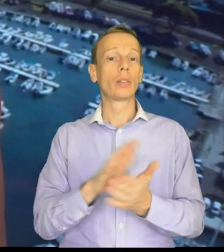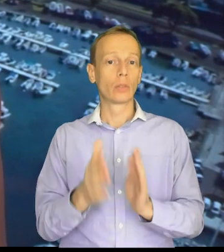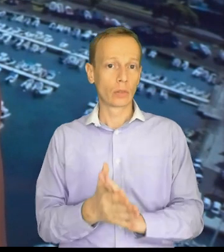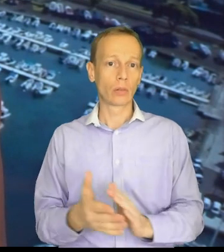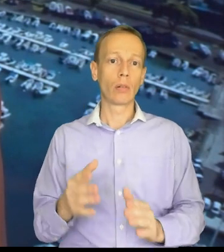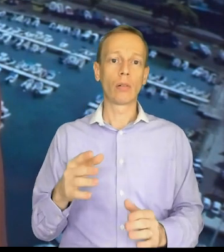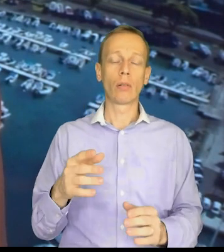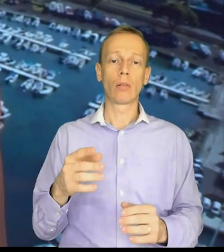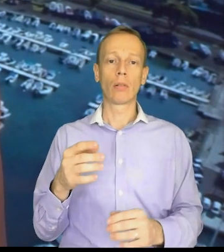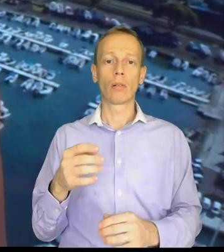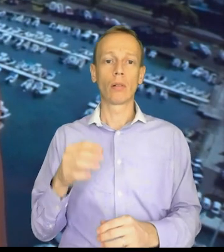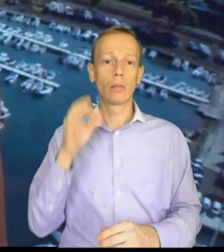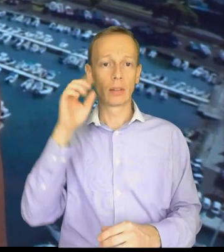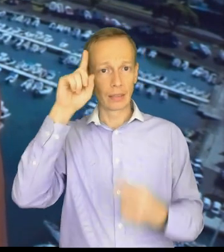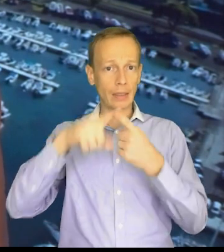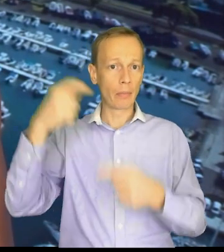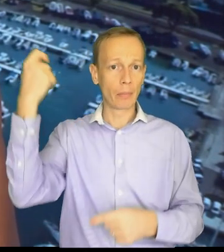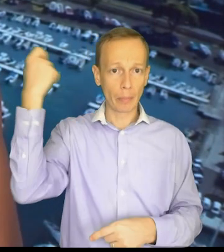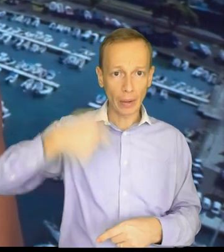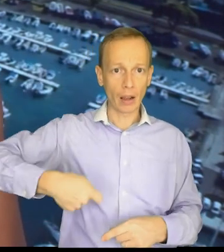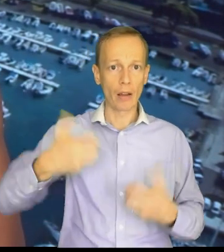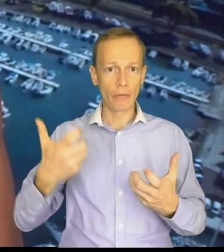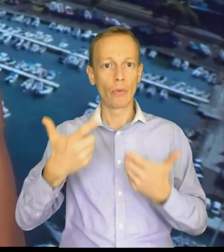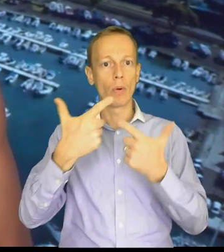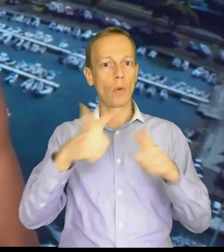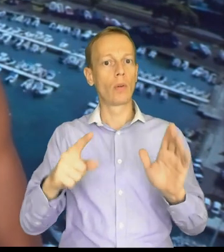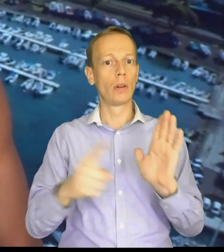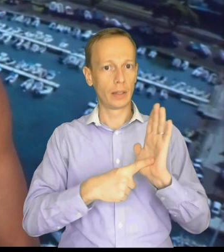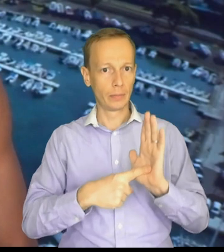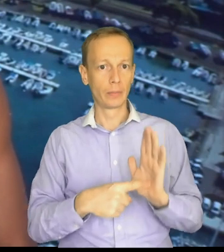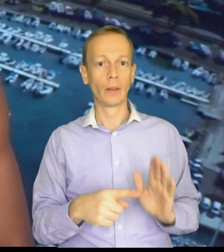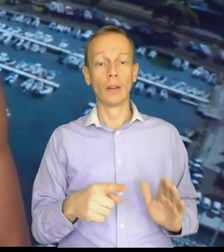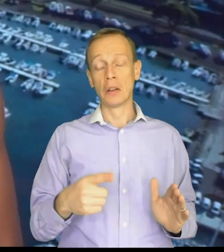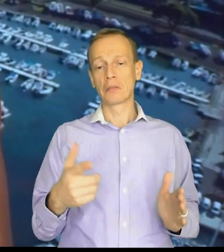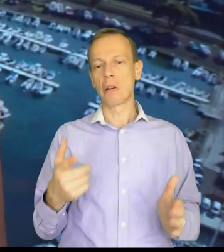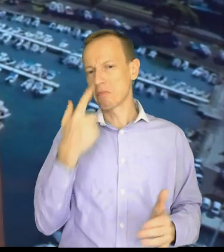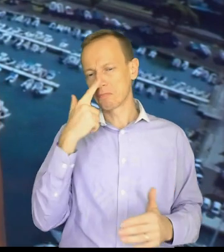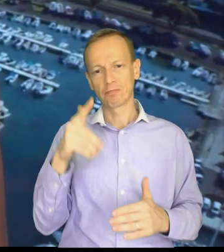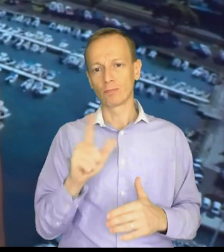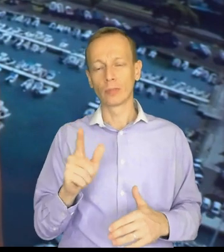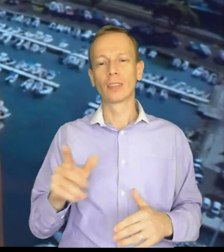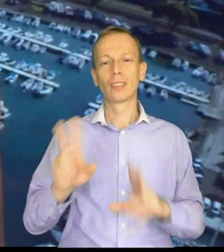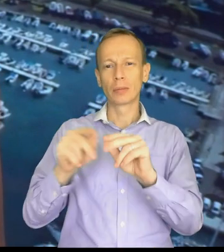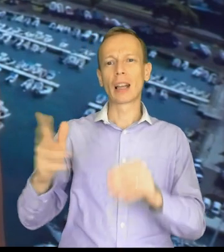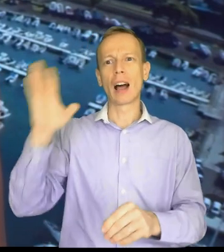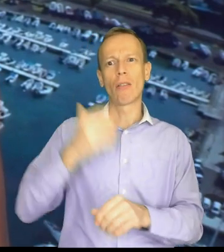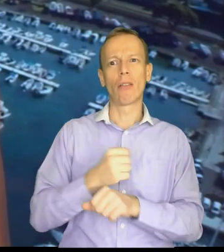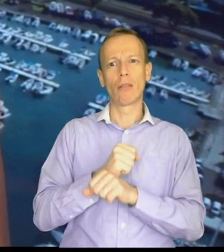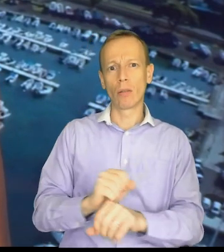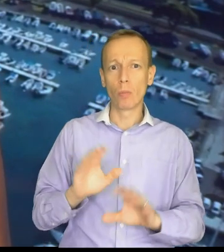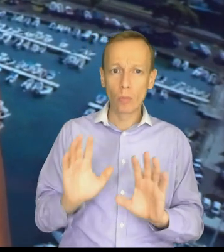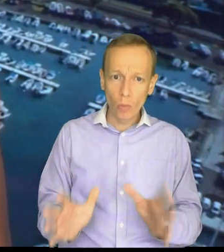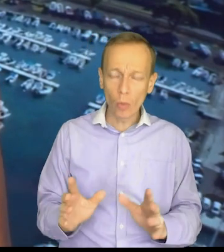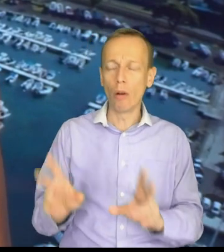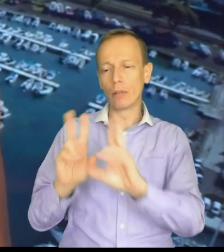Herb Culture pour la légalisation du cannabis thérapeutique, n'est pas prêt de s'arrêter. Il est revenu sur son arrestation passée et les avantages thérapeutiques